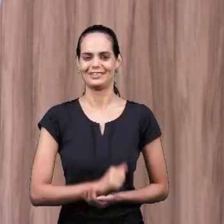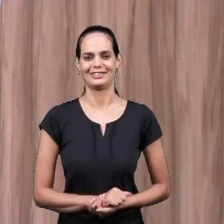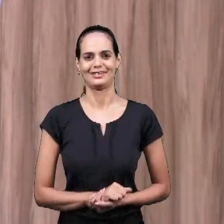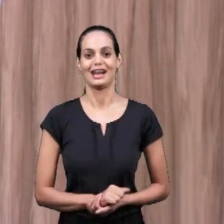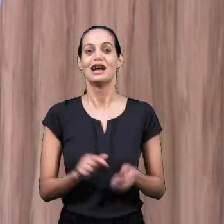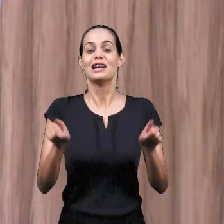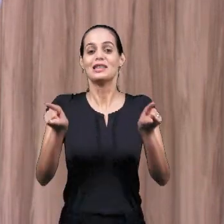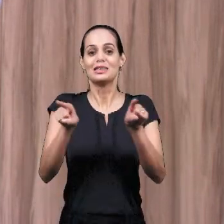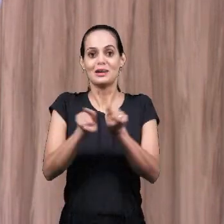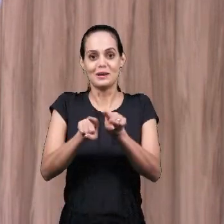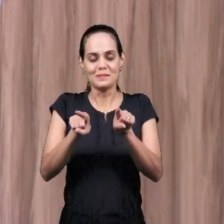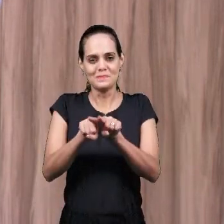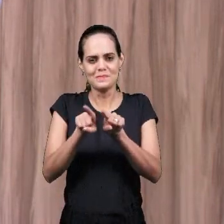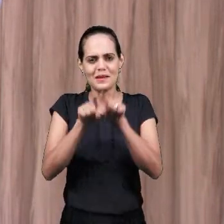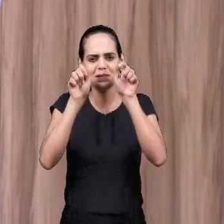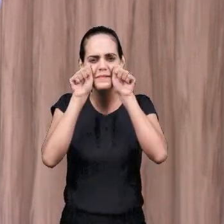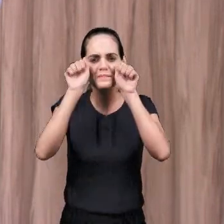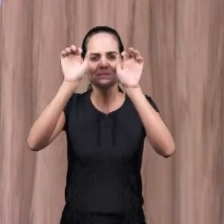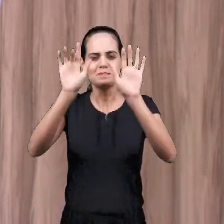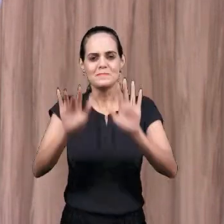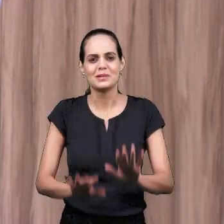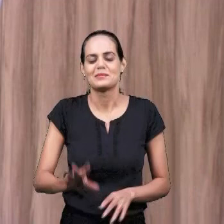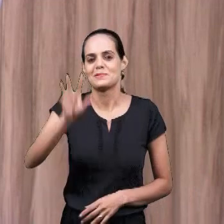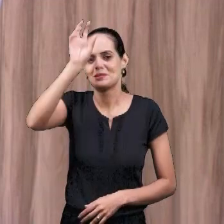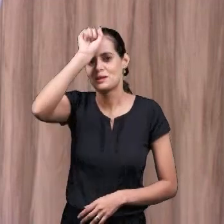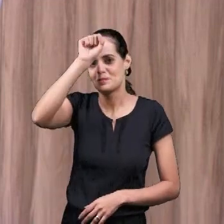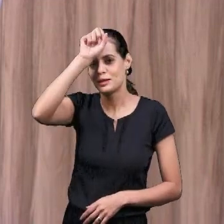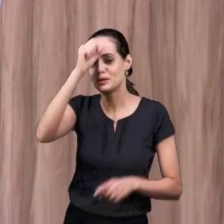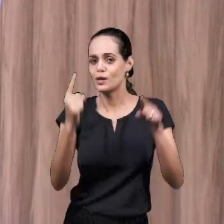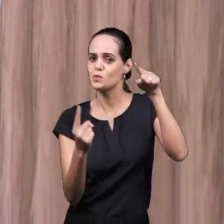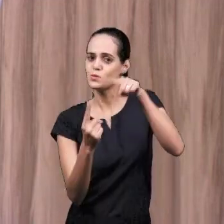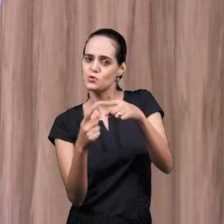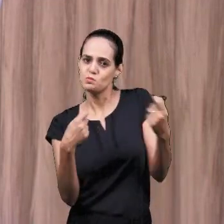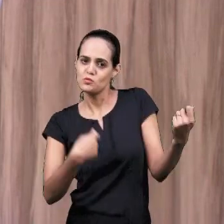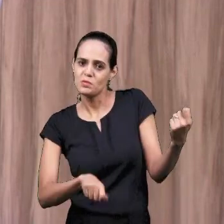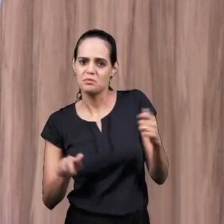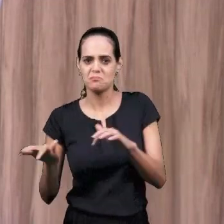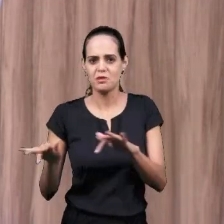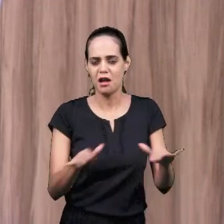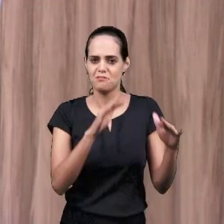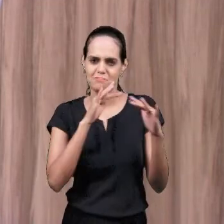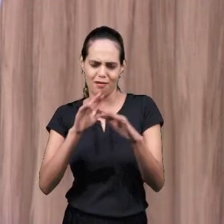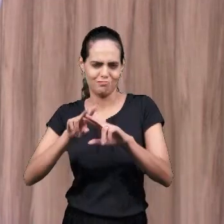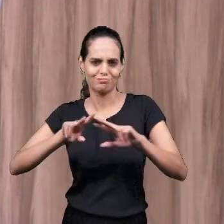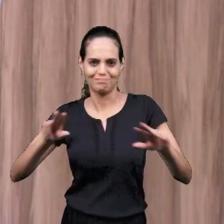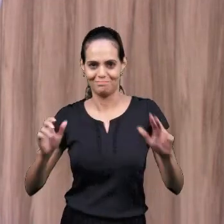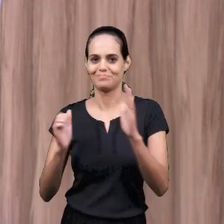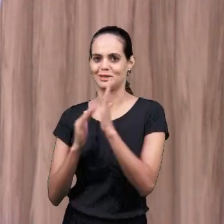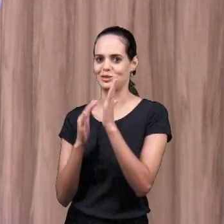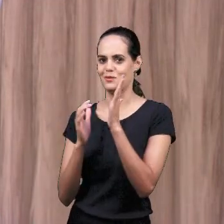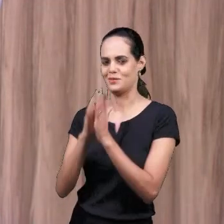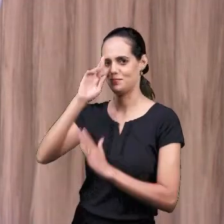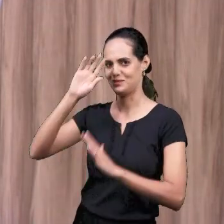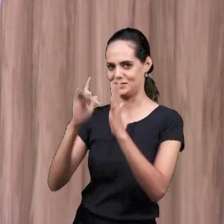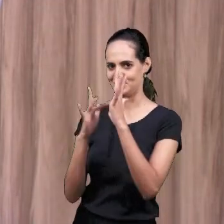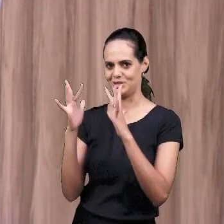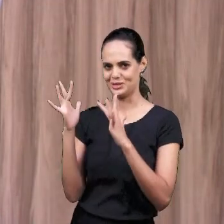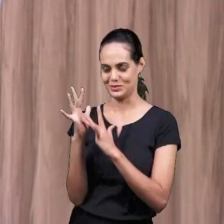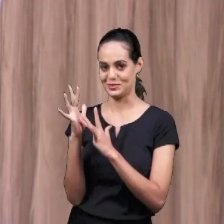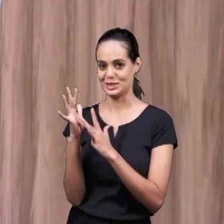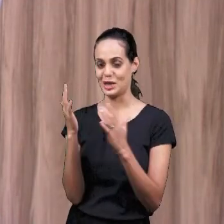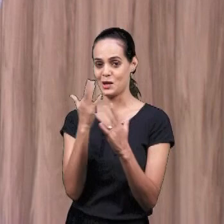cœur, aussi la bénédiction de pouvoir prendre l'instrument pour louer le Seigneur Jésus. Gloire à